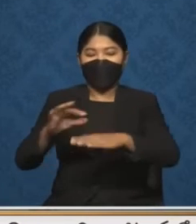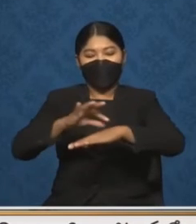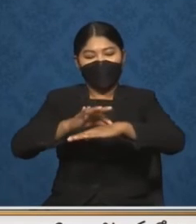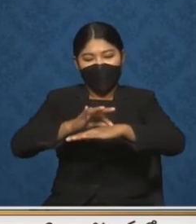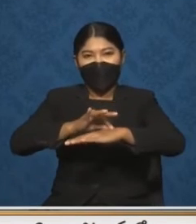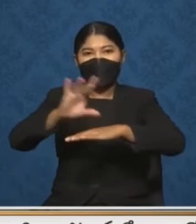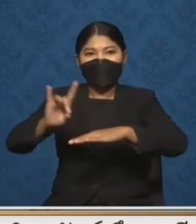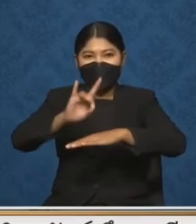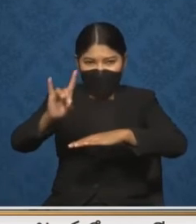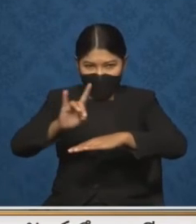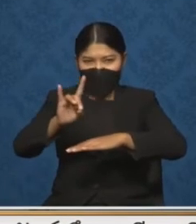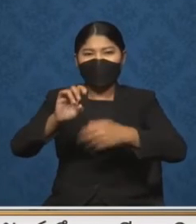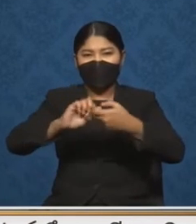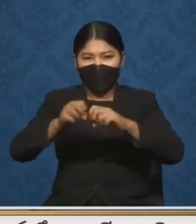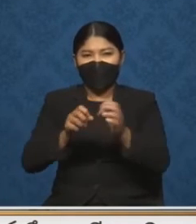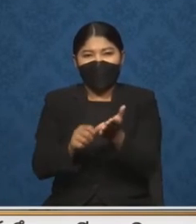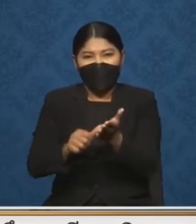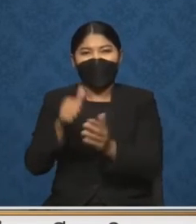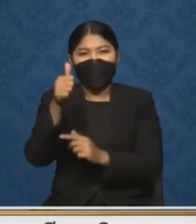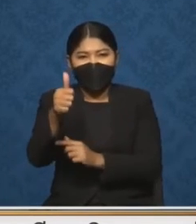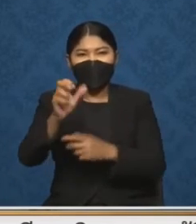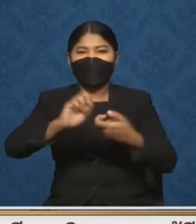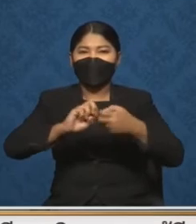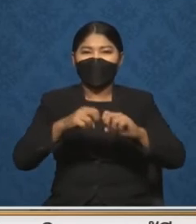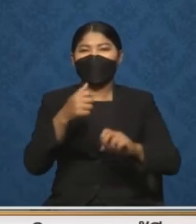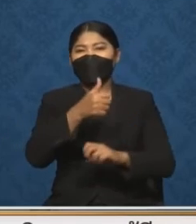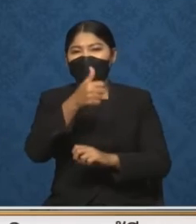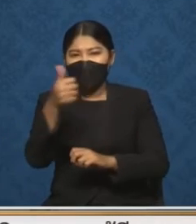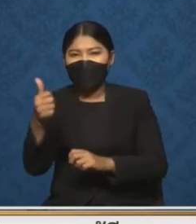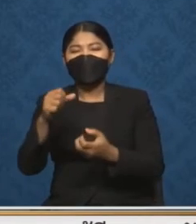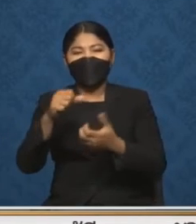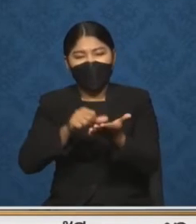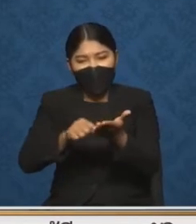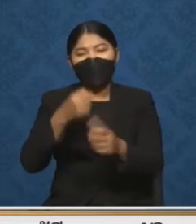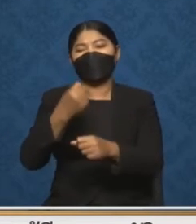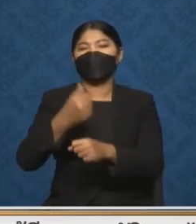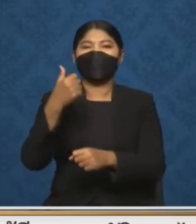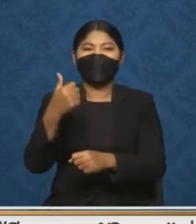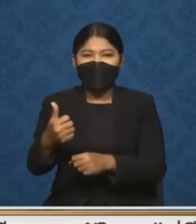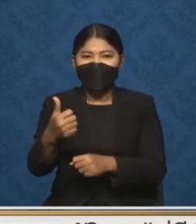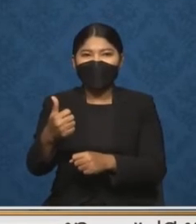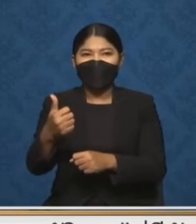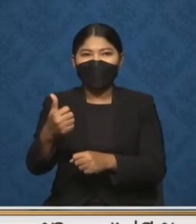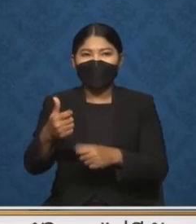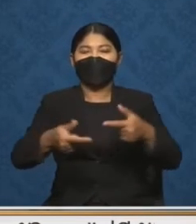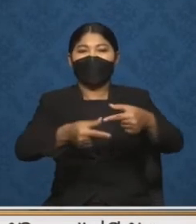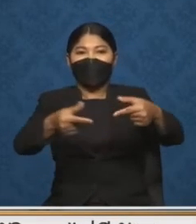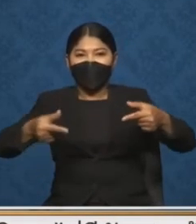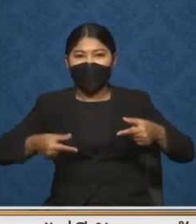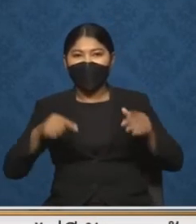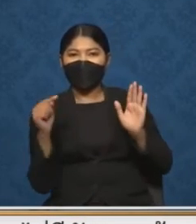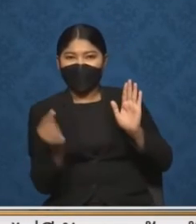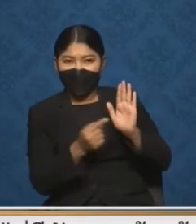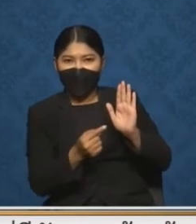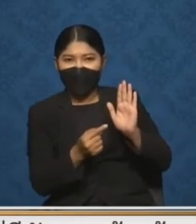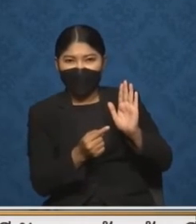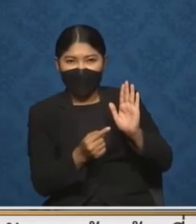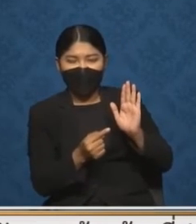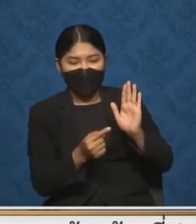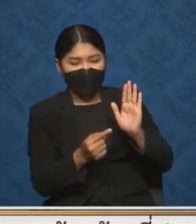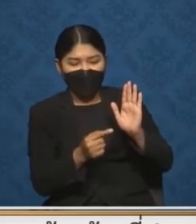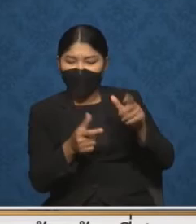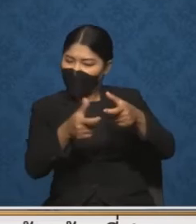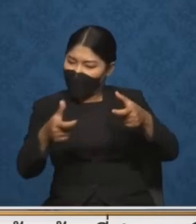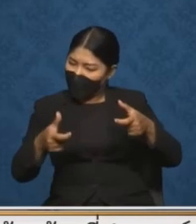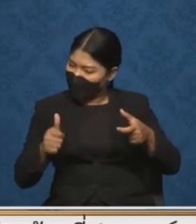งตกต่ำวมทปัหาอื่นๆทเกี่วข้องสามารถทำได้เพราะรายงานของพวกเราที่ทำในฉบับนี้